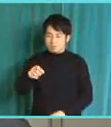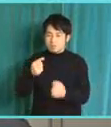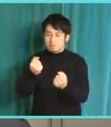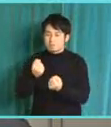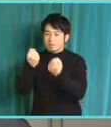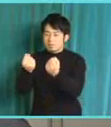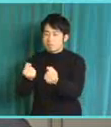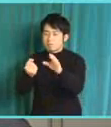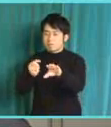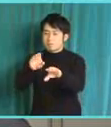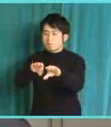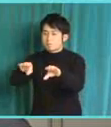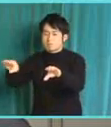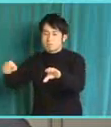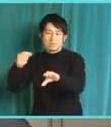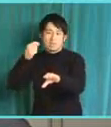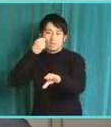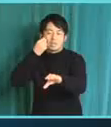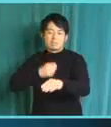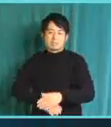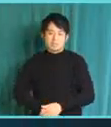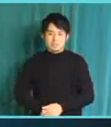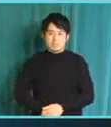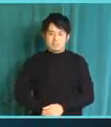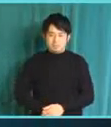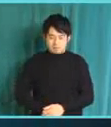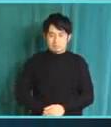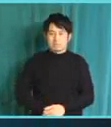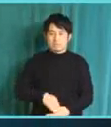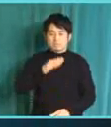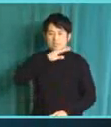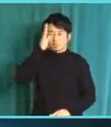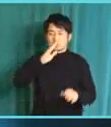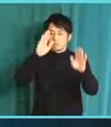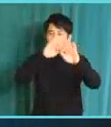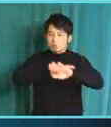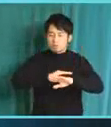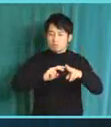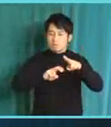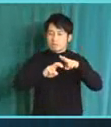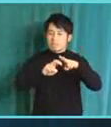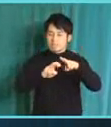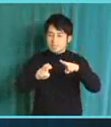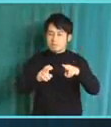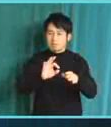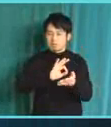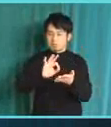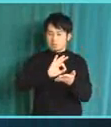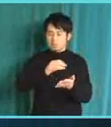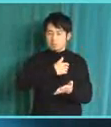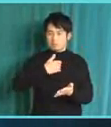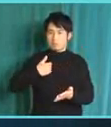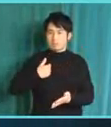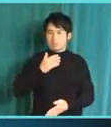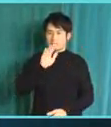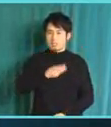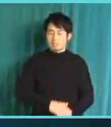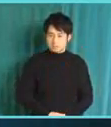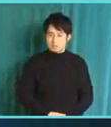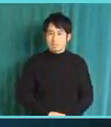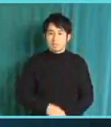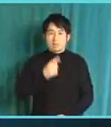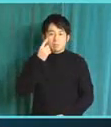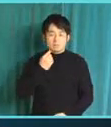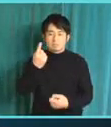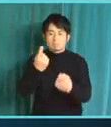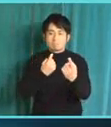は、特別ダイヤで電車の方が運行しておりますので、お越しの際にはできる限り公共交通機関をご利用ください。